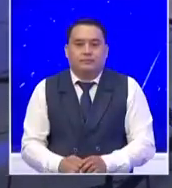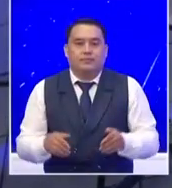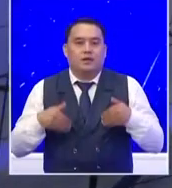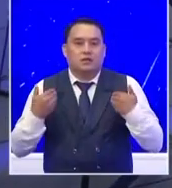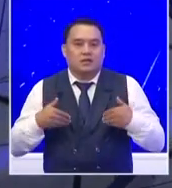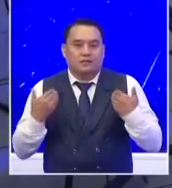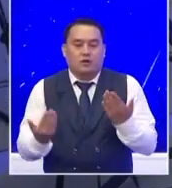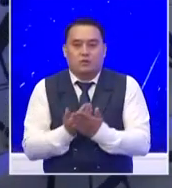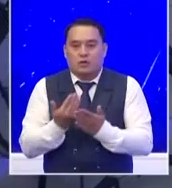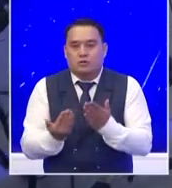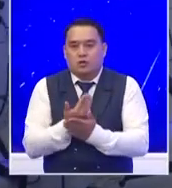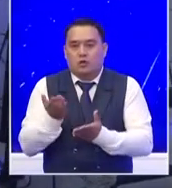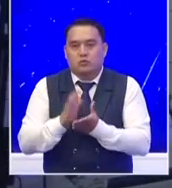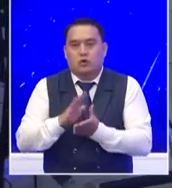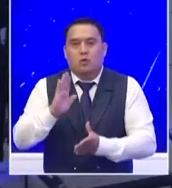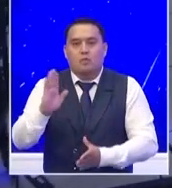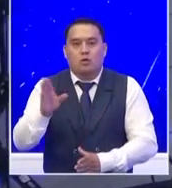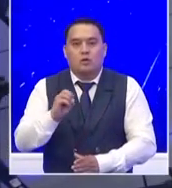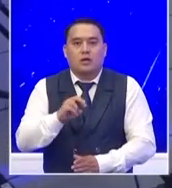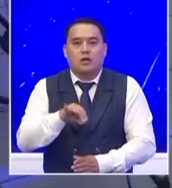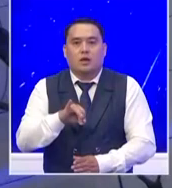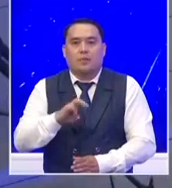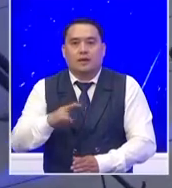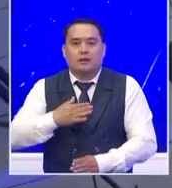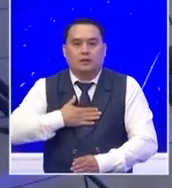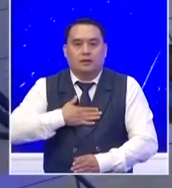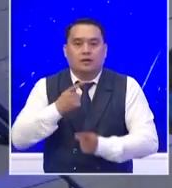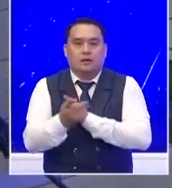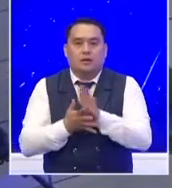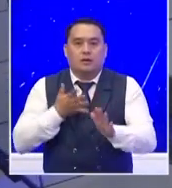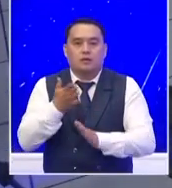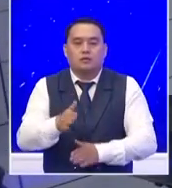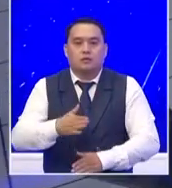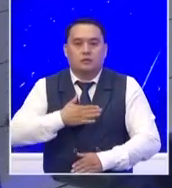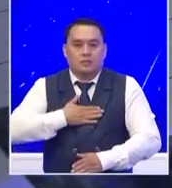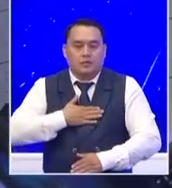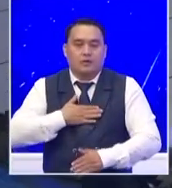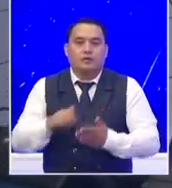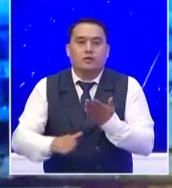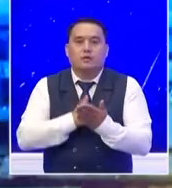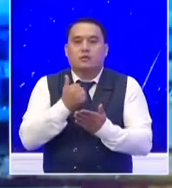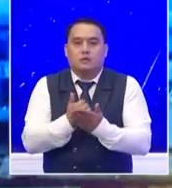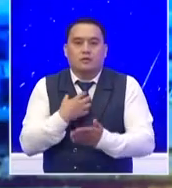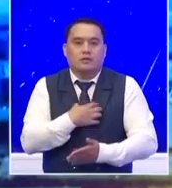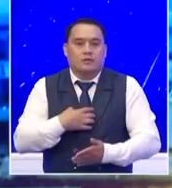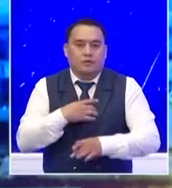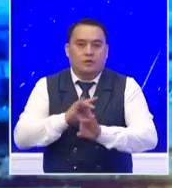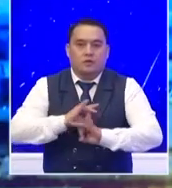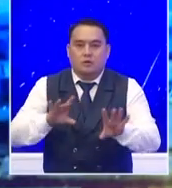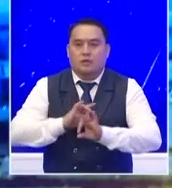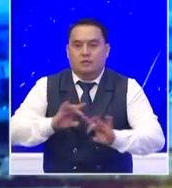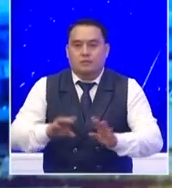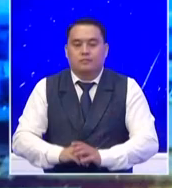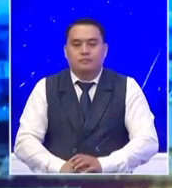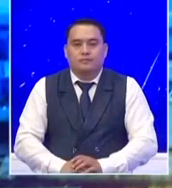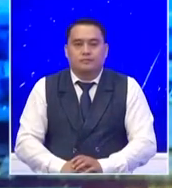Здравствуйте, время новостей на телеканале ЖТСУ. В студии я, Елеман Раймбеков, и сурдоперевод обеспечивает Марат Жумабеков. И в начале выпуска коротко